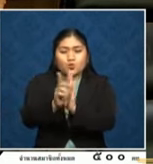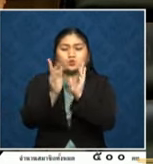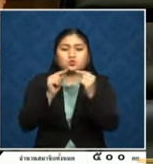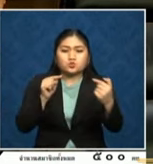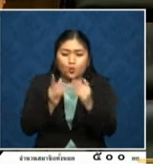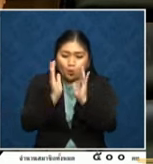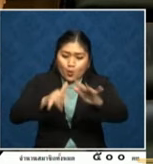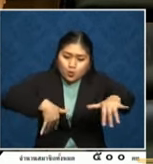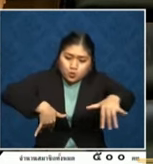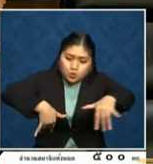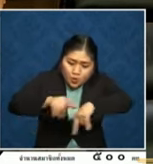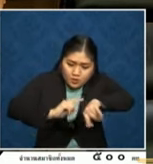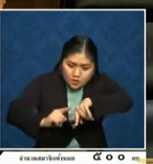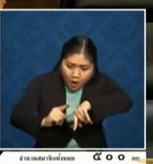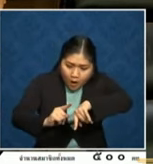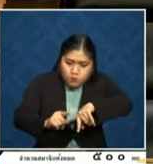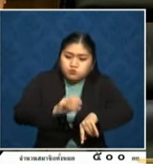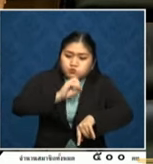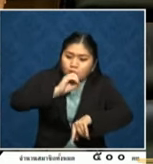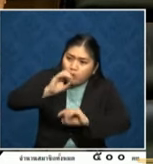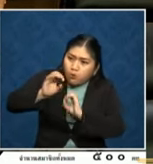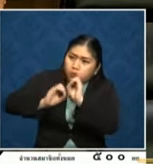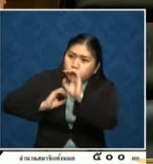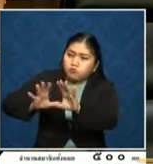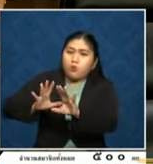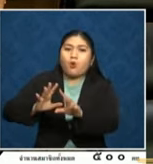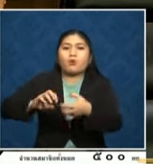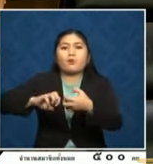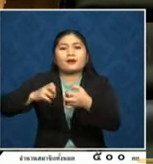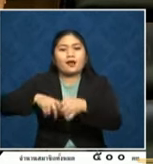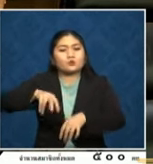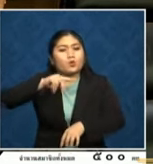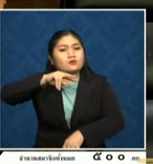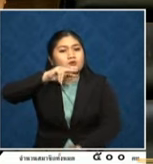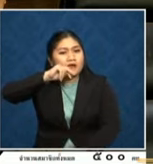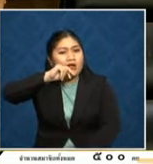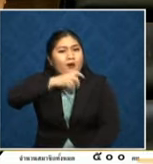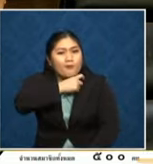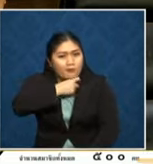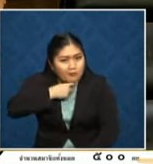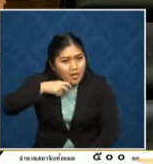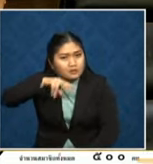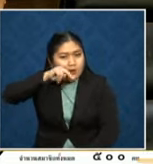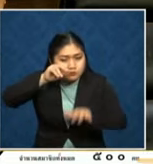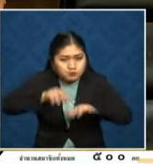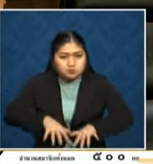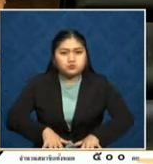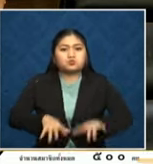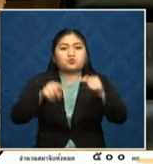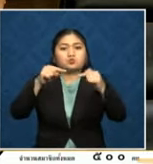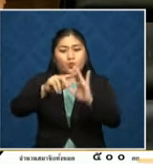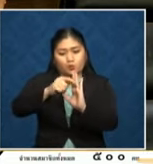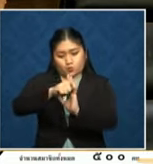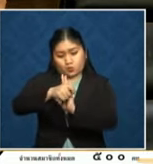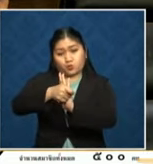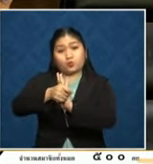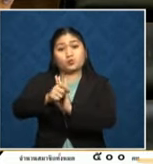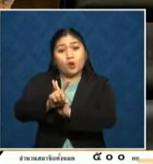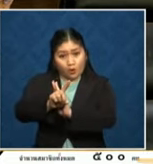เห็นเพื่อแก้ปัญหาน้ำแล้งน้ำท่วมที่จังหวัดอุดรธานีนะคะ